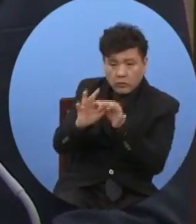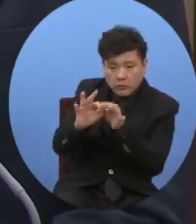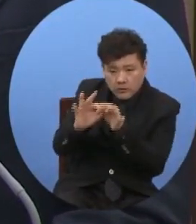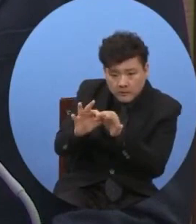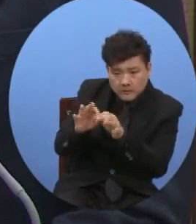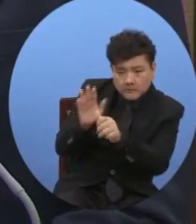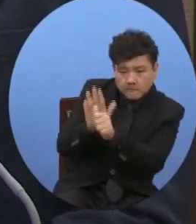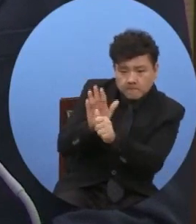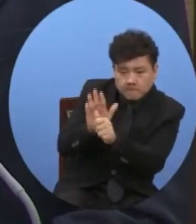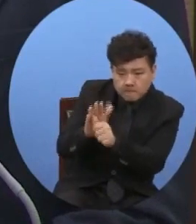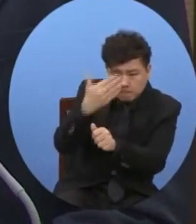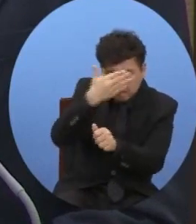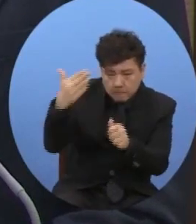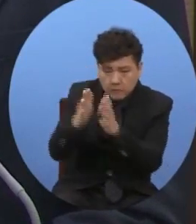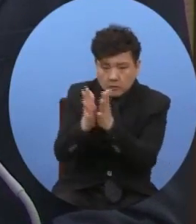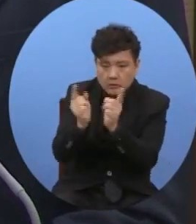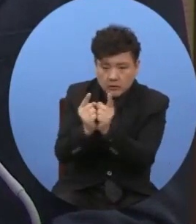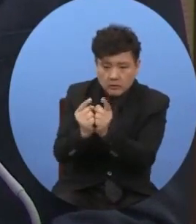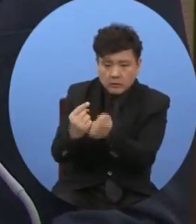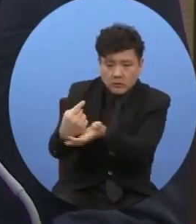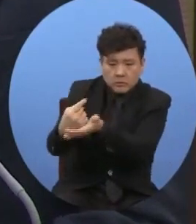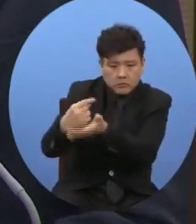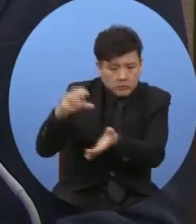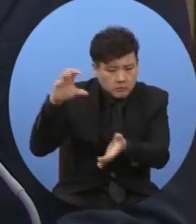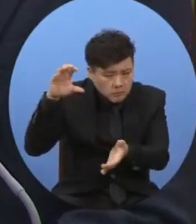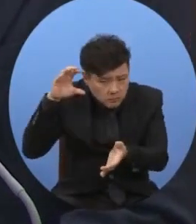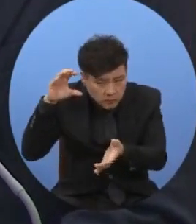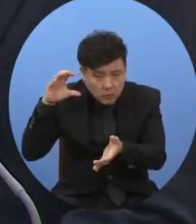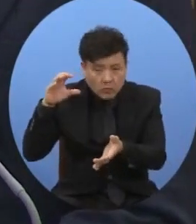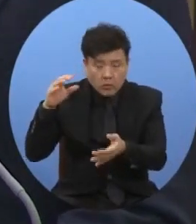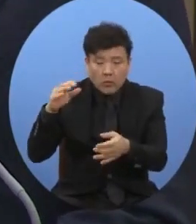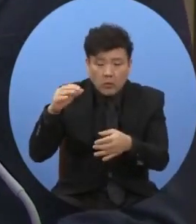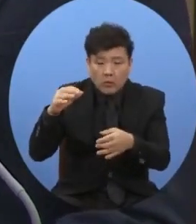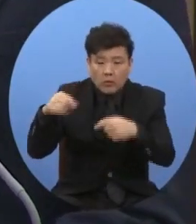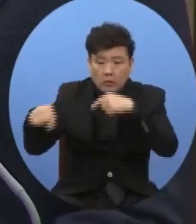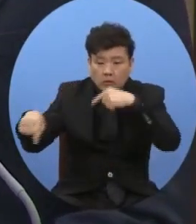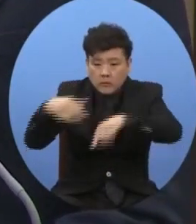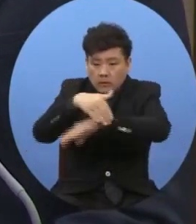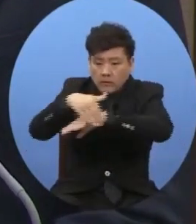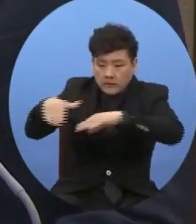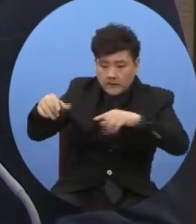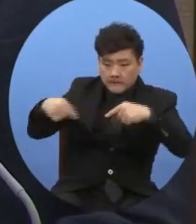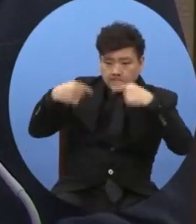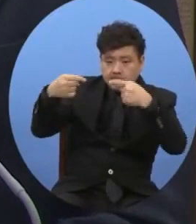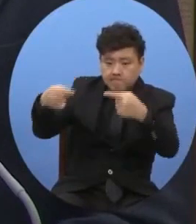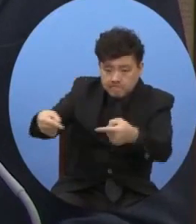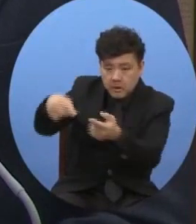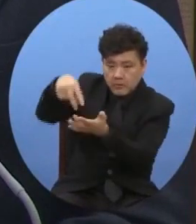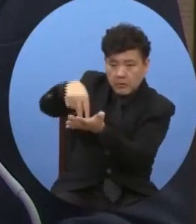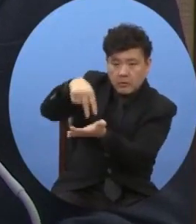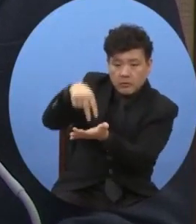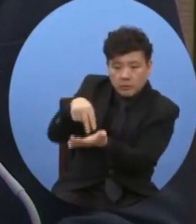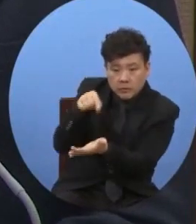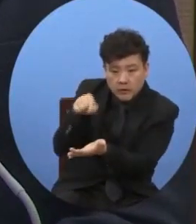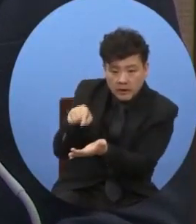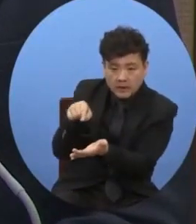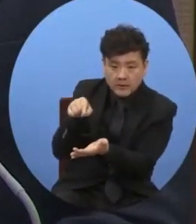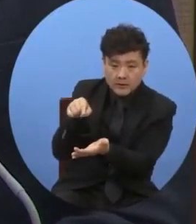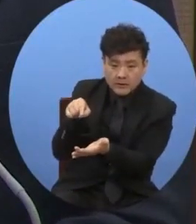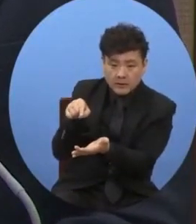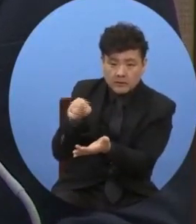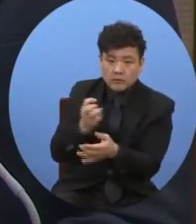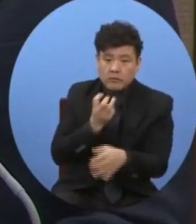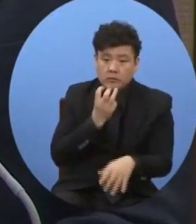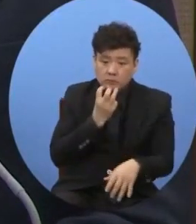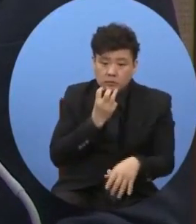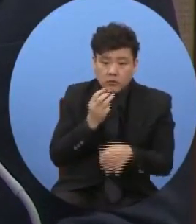청년들의 의견을 받고 정치 참여를 정책 참여를 보장하는 그런 프로세스를 거쳐서